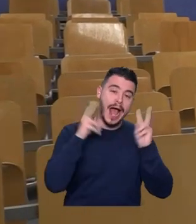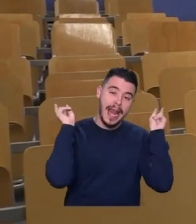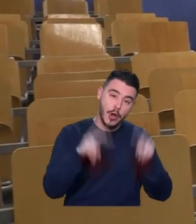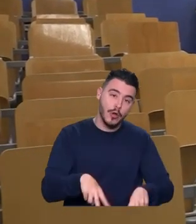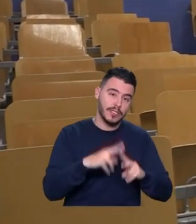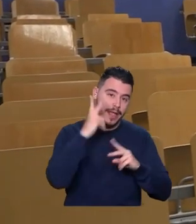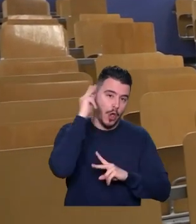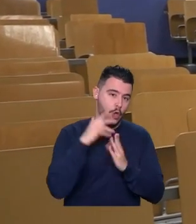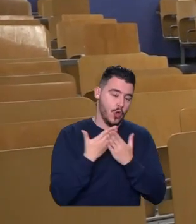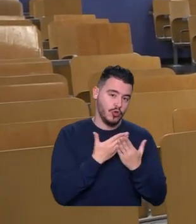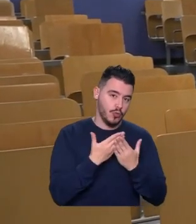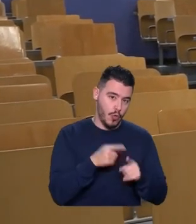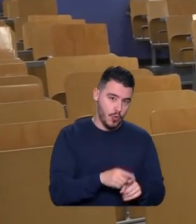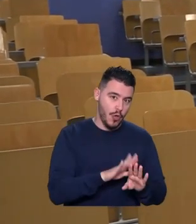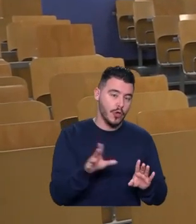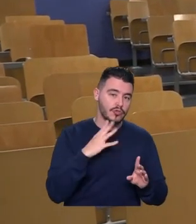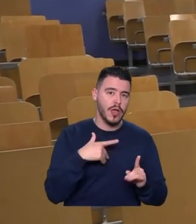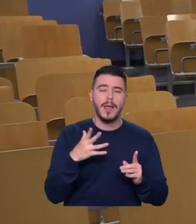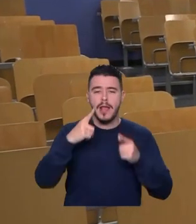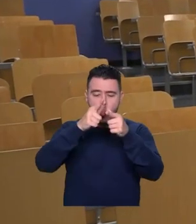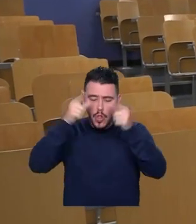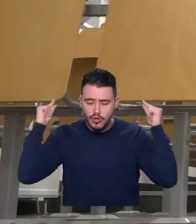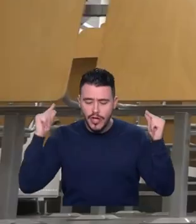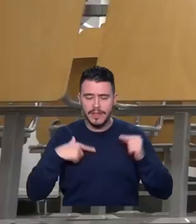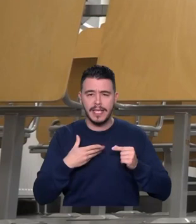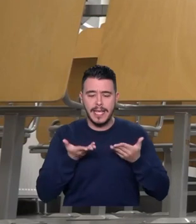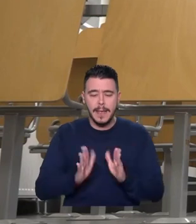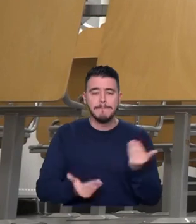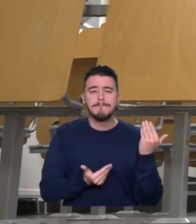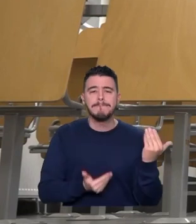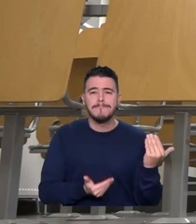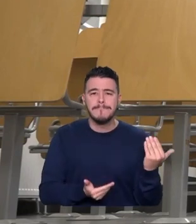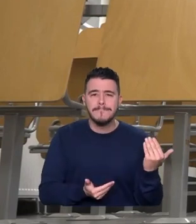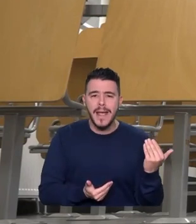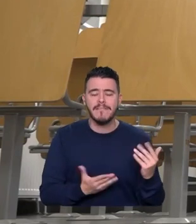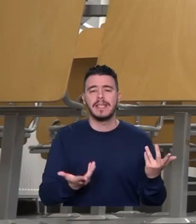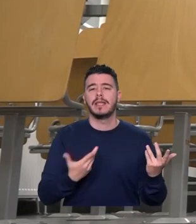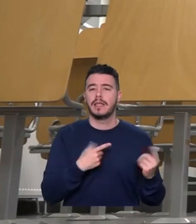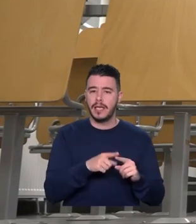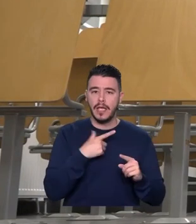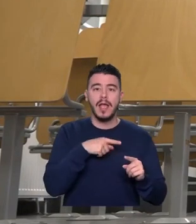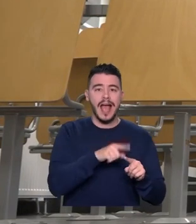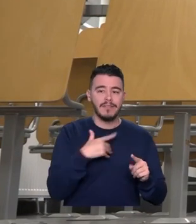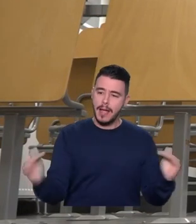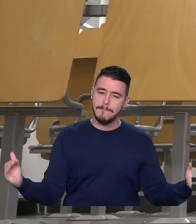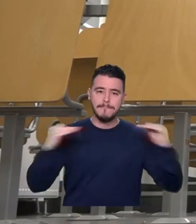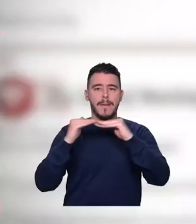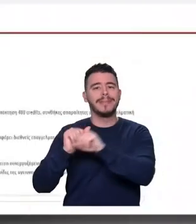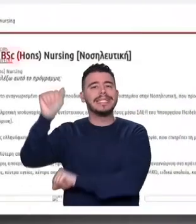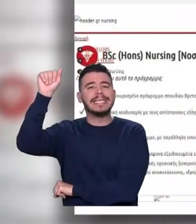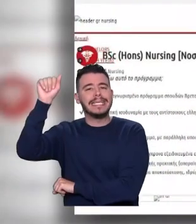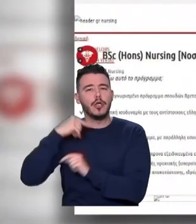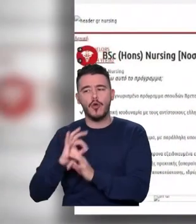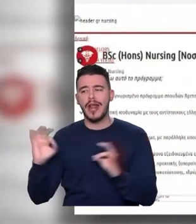ήταν. Καθώς οι σύλλογοι, για παράδειγμα, νοσηλευτικής και εμμευτικής της Αγγλίας, δεν δέχονταν το franchising αυτών των προγραμμάτων. Ωστόσο, το